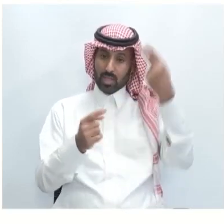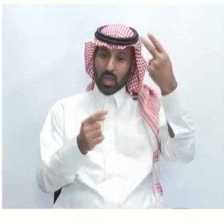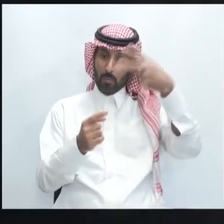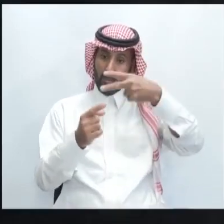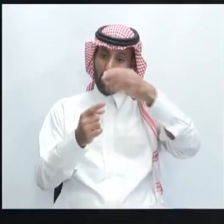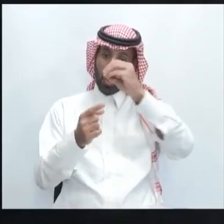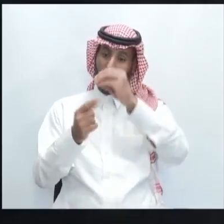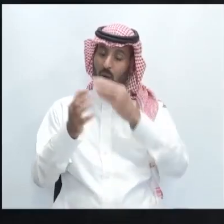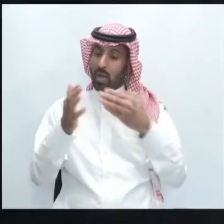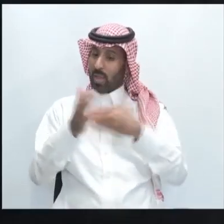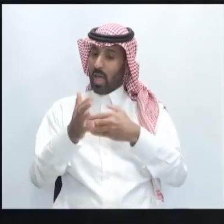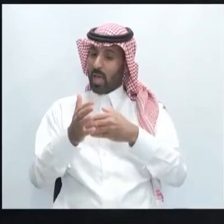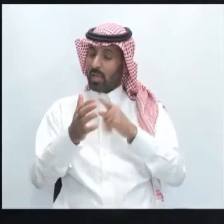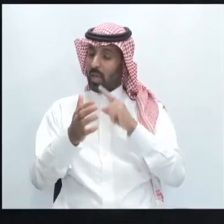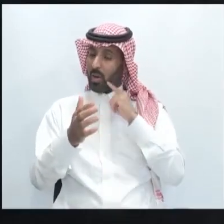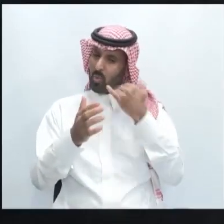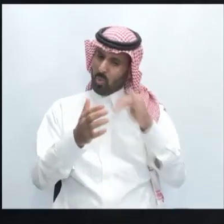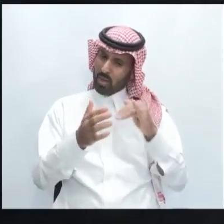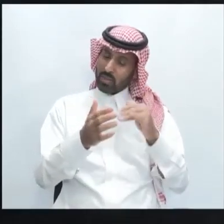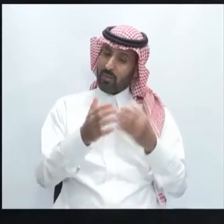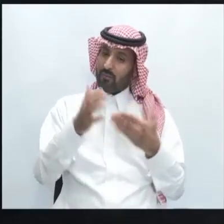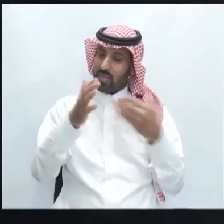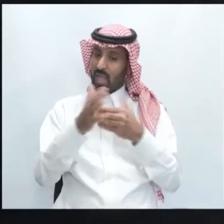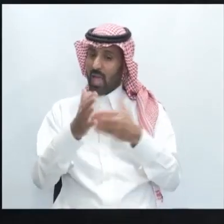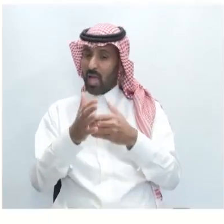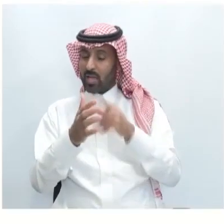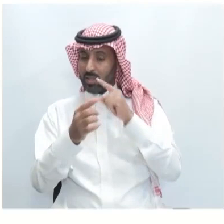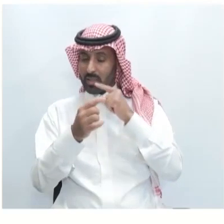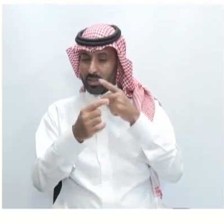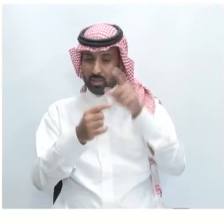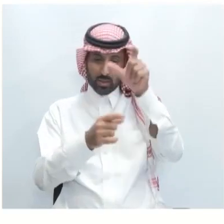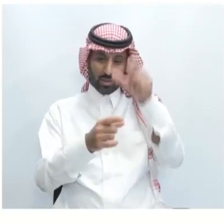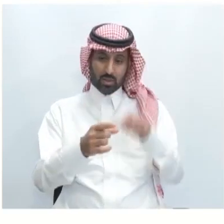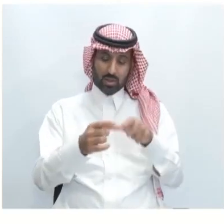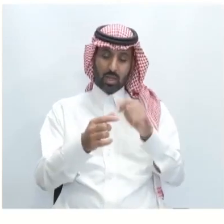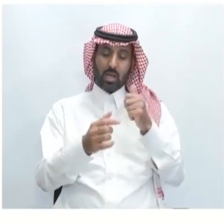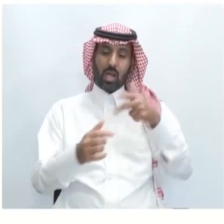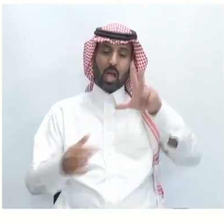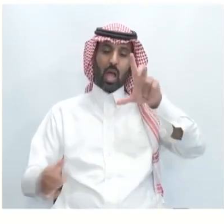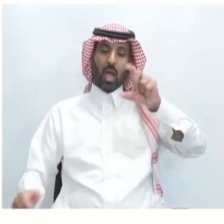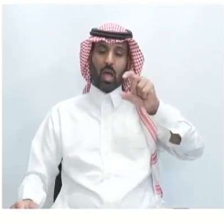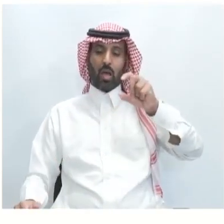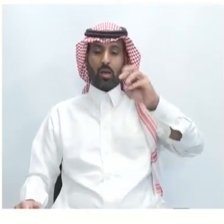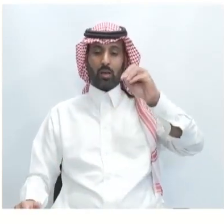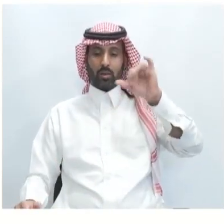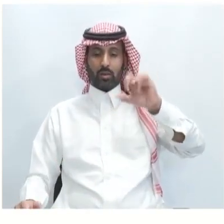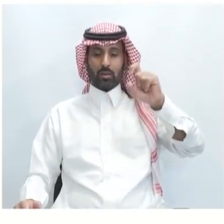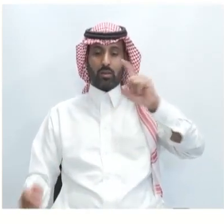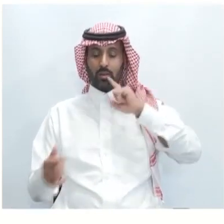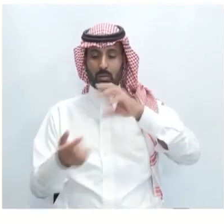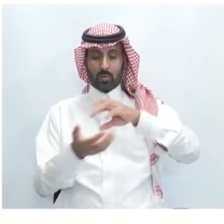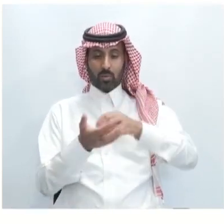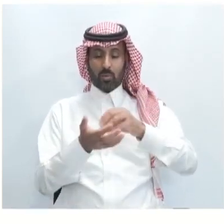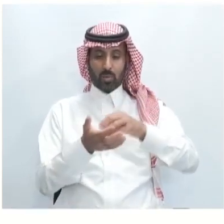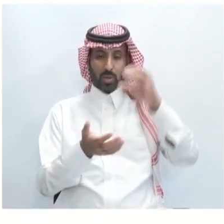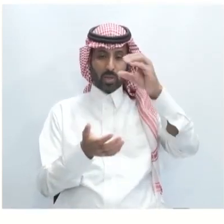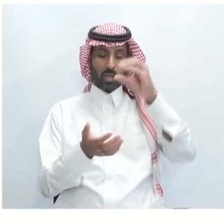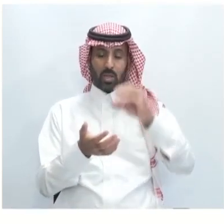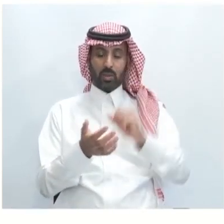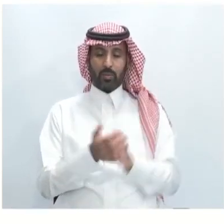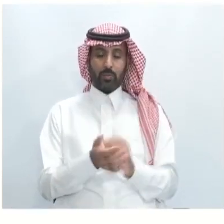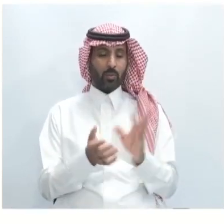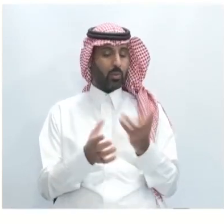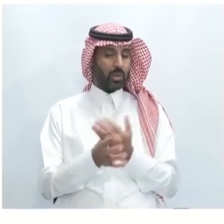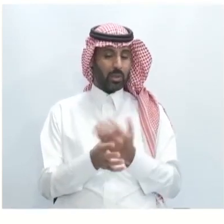هل تقع في نهايه السلسله ام في الوسط في النهايه اذا نوعه ارضه اذا هي تحتوي على مجموعه كربونيل نوعه